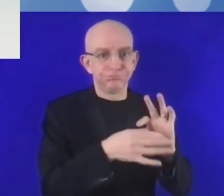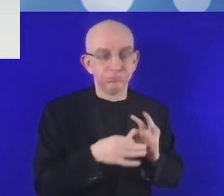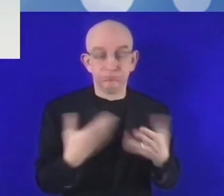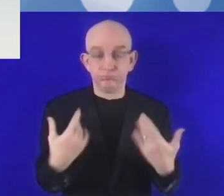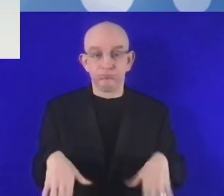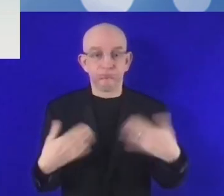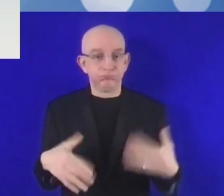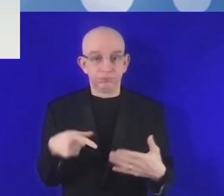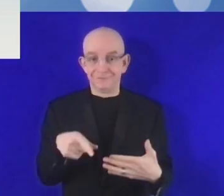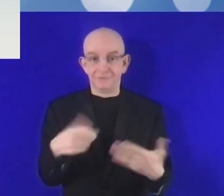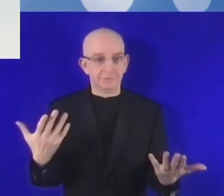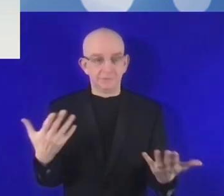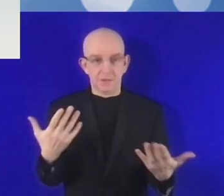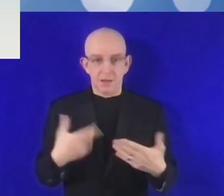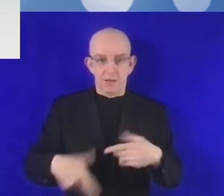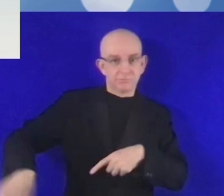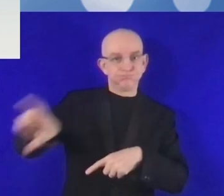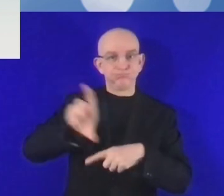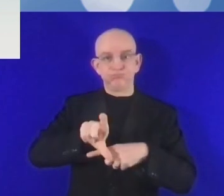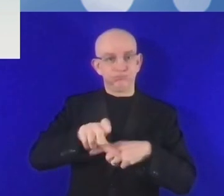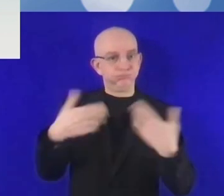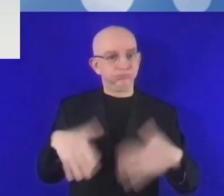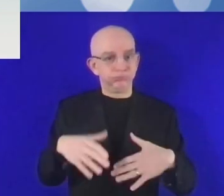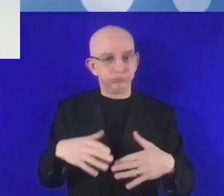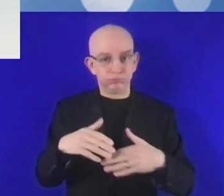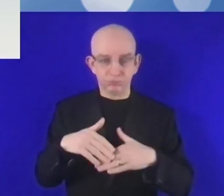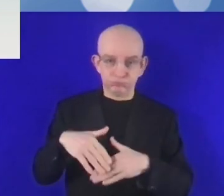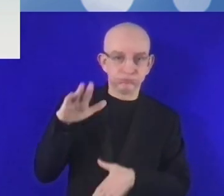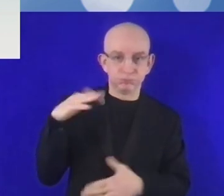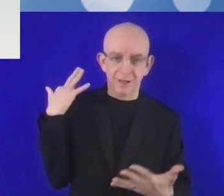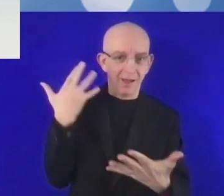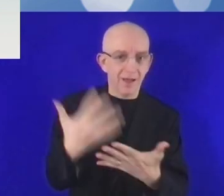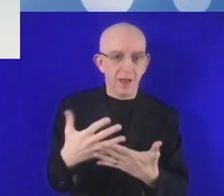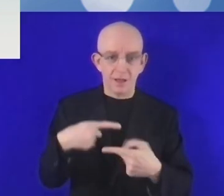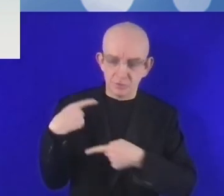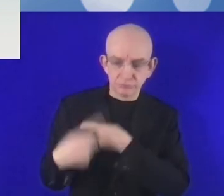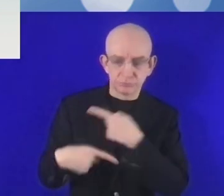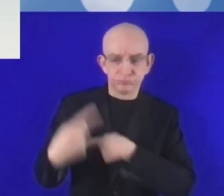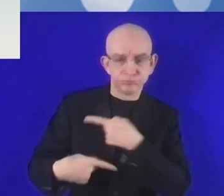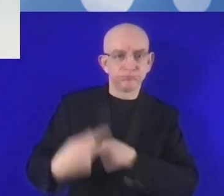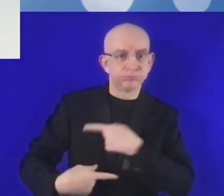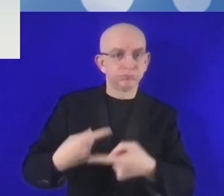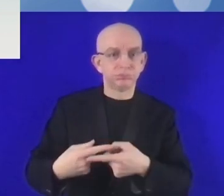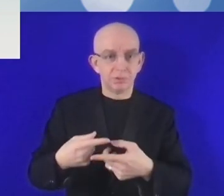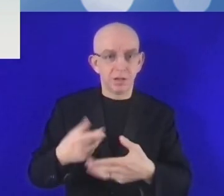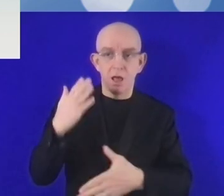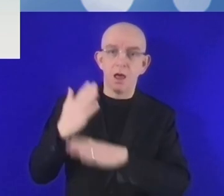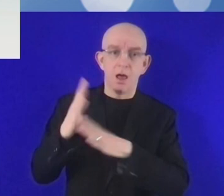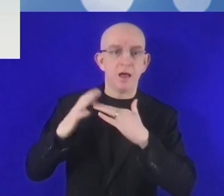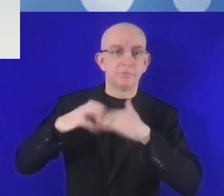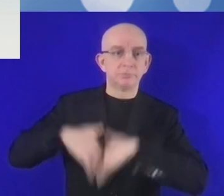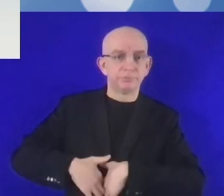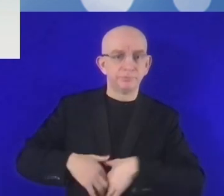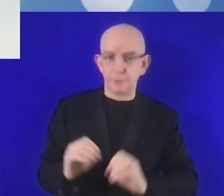интернет в нашей повседневной жизни. Это именно интернет позволил нам во время пандемии вести нашу